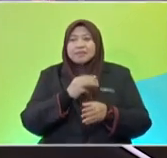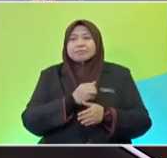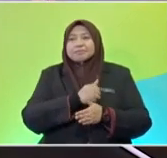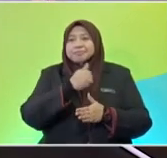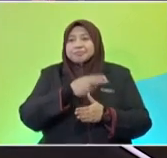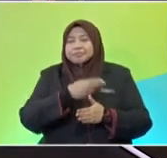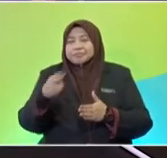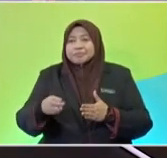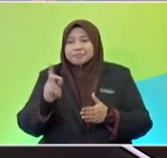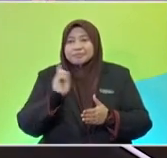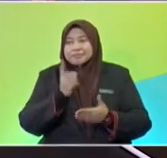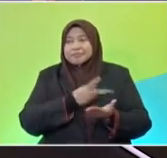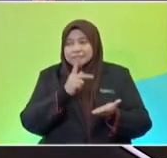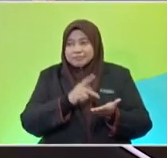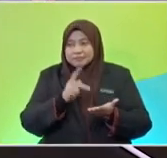Oke